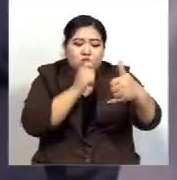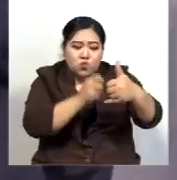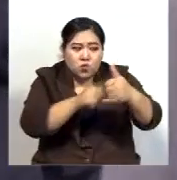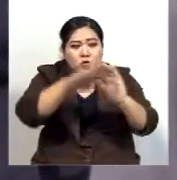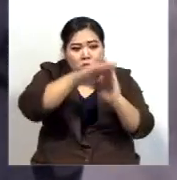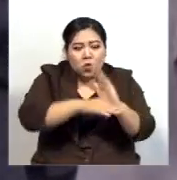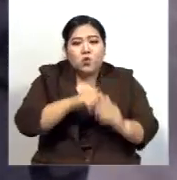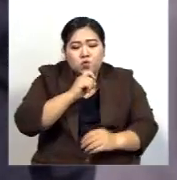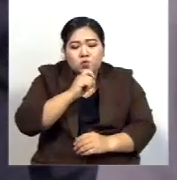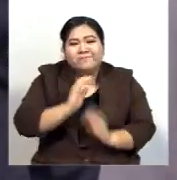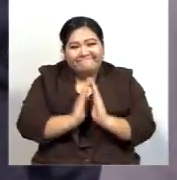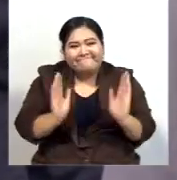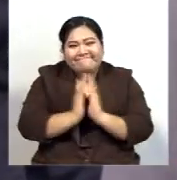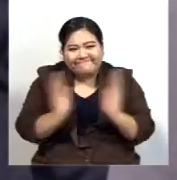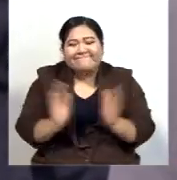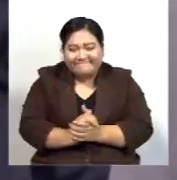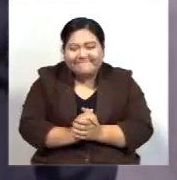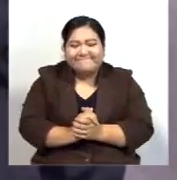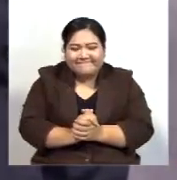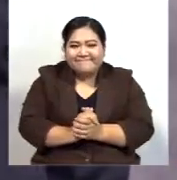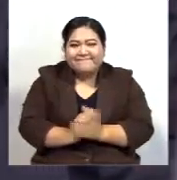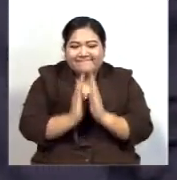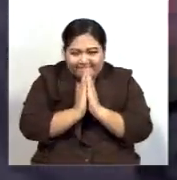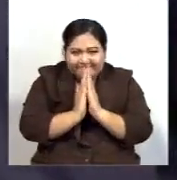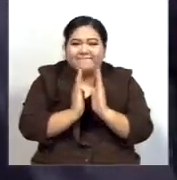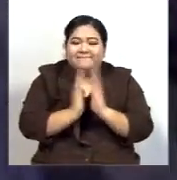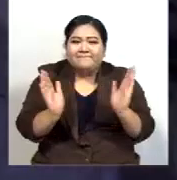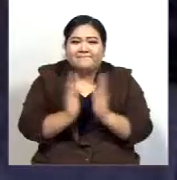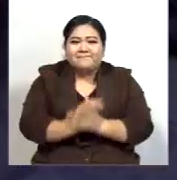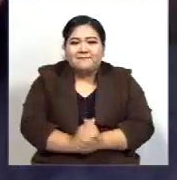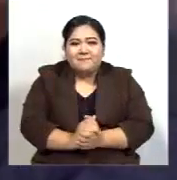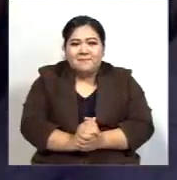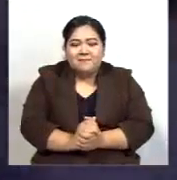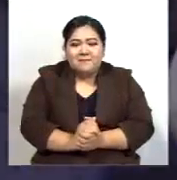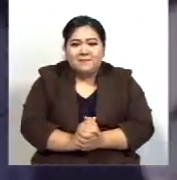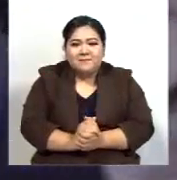ครับครับครับขอบคุณมากครับสวัสดีครับ